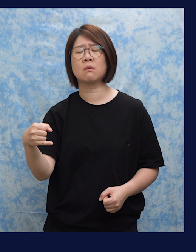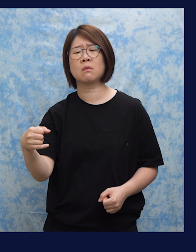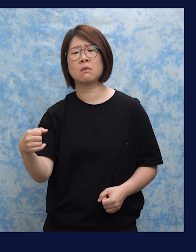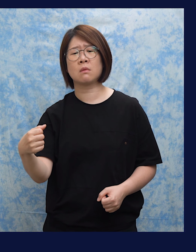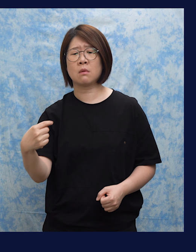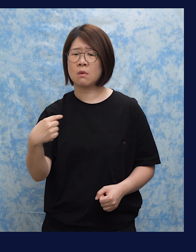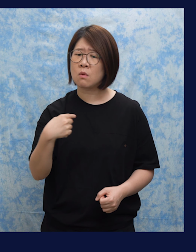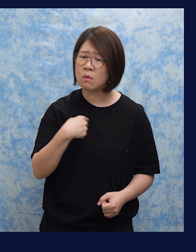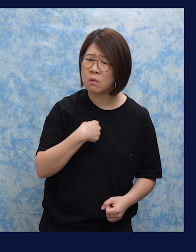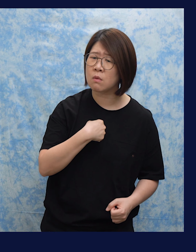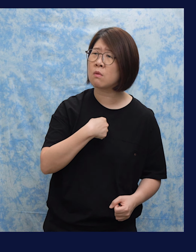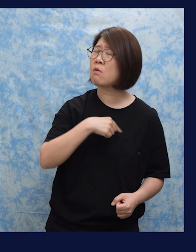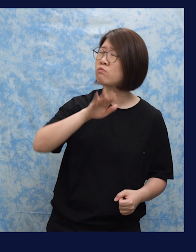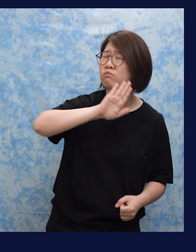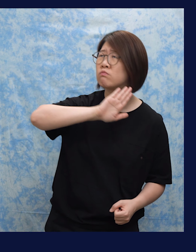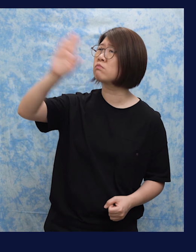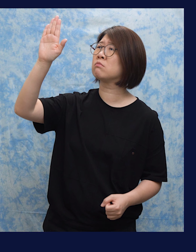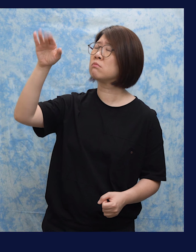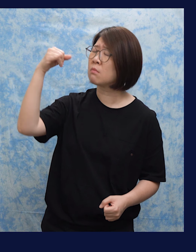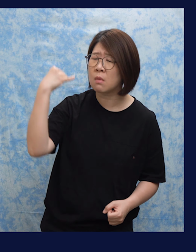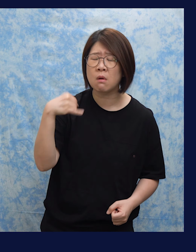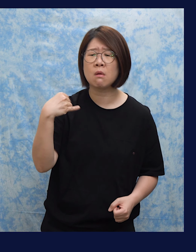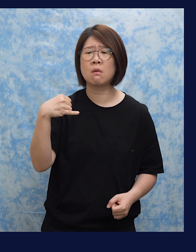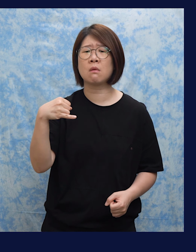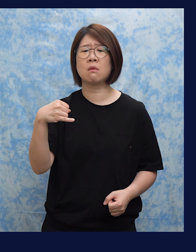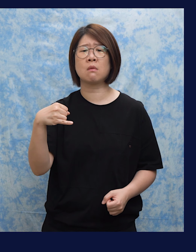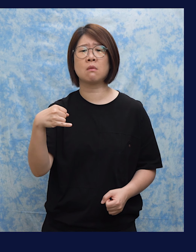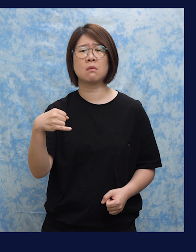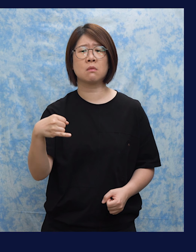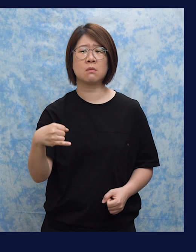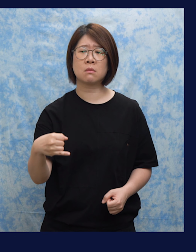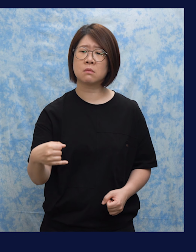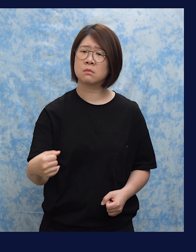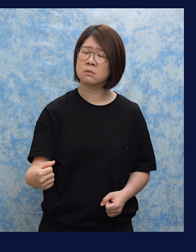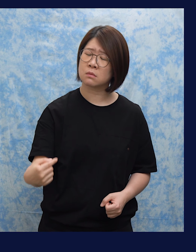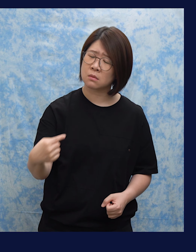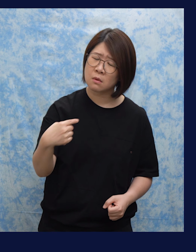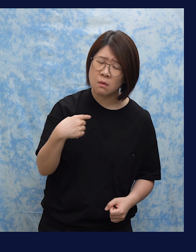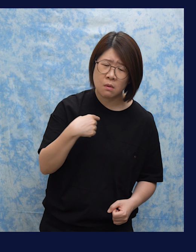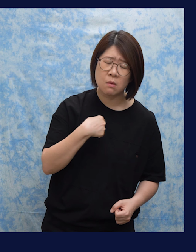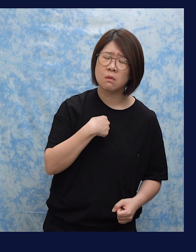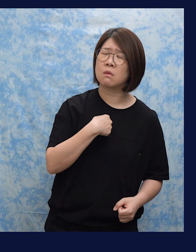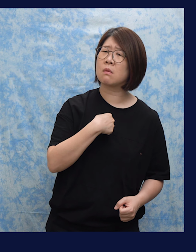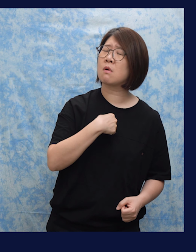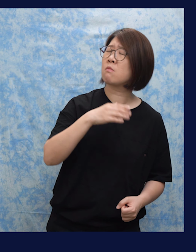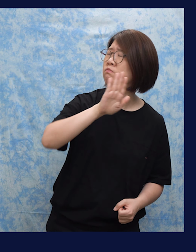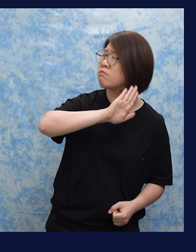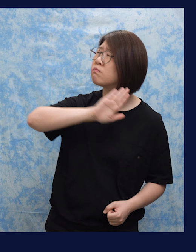Vater gegeben hat? Den Kelch, den mir mein